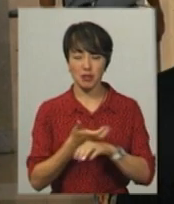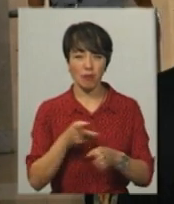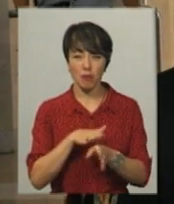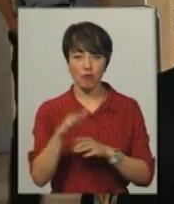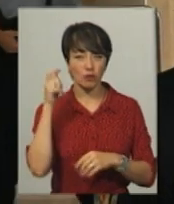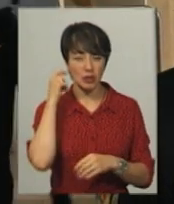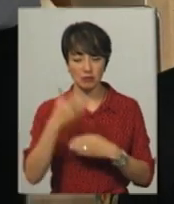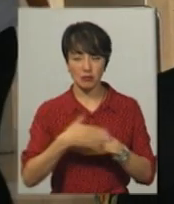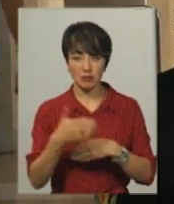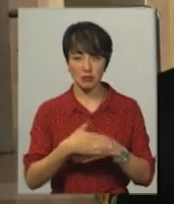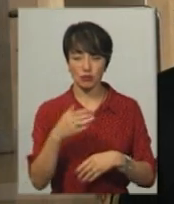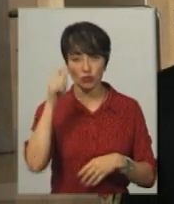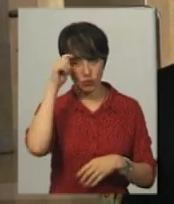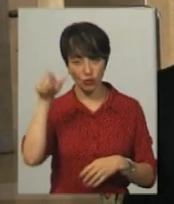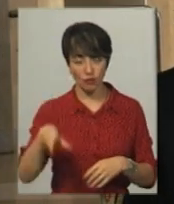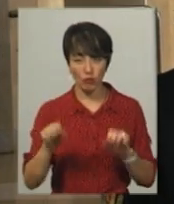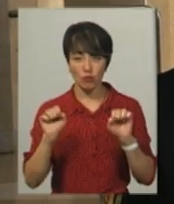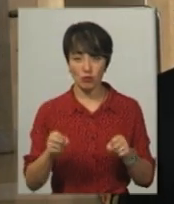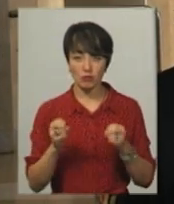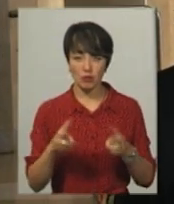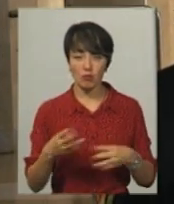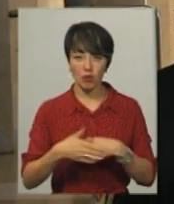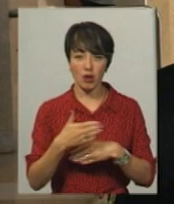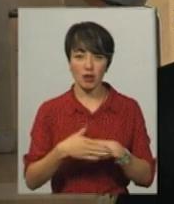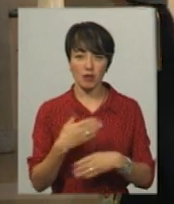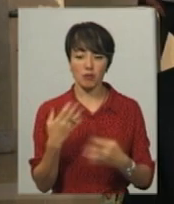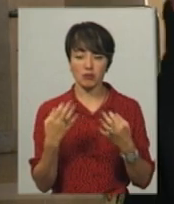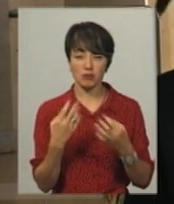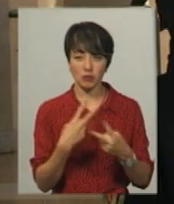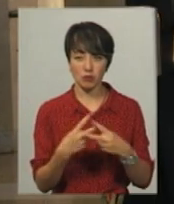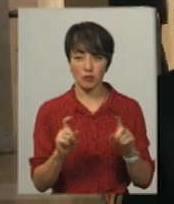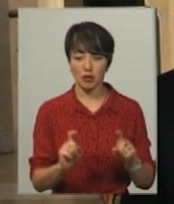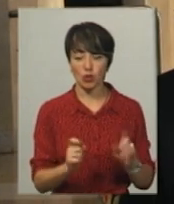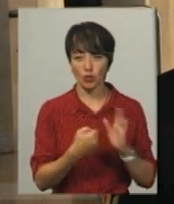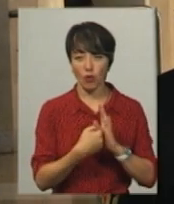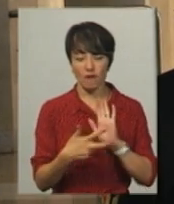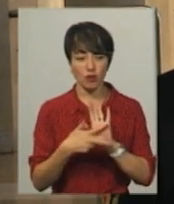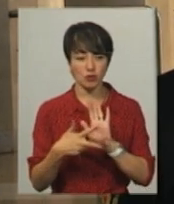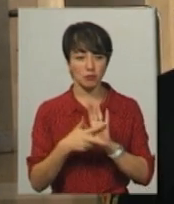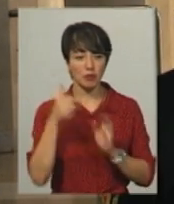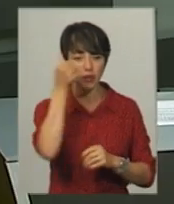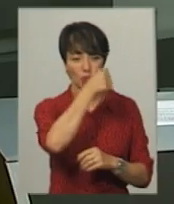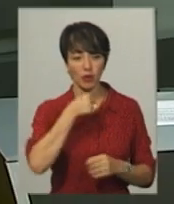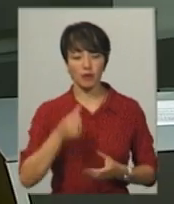санкцією цієї статті, чоловікові може загрожувати покарання у вигляді позбавлення волі на срок до 8 років.